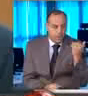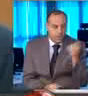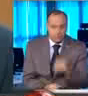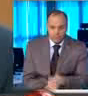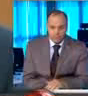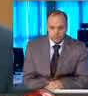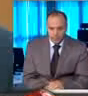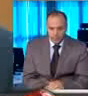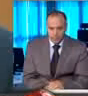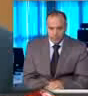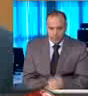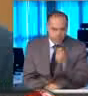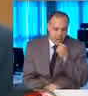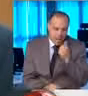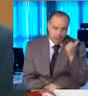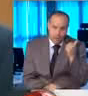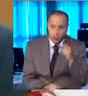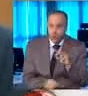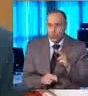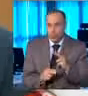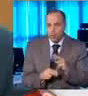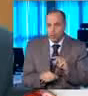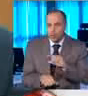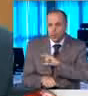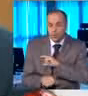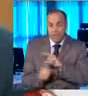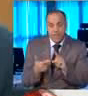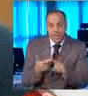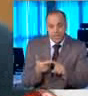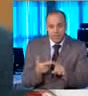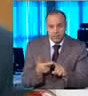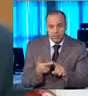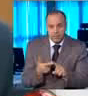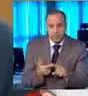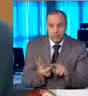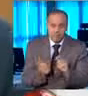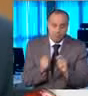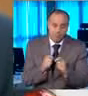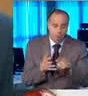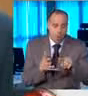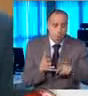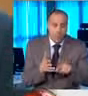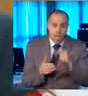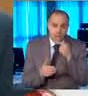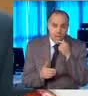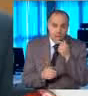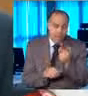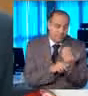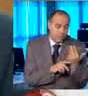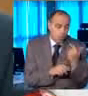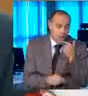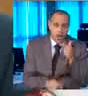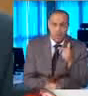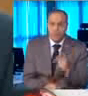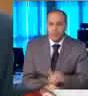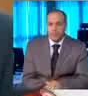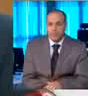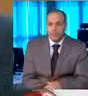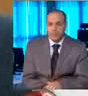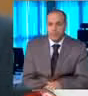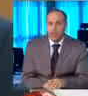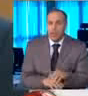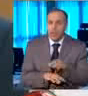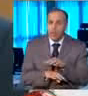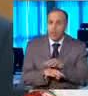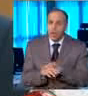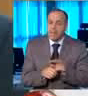2015، يعني مثلا عندنا اللي كان سوسة معناها تقييمه في المرتبة الثانية، لاحظوا اللي تدحرجت في المراتب الأخيرة، يعني عدنا مثلا ولايات